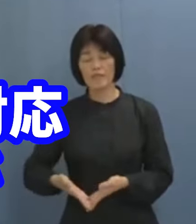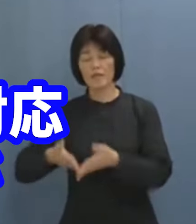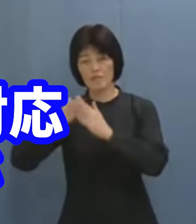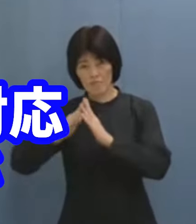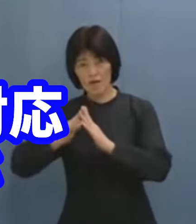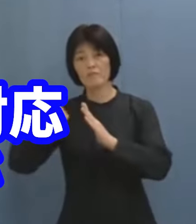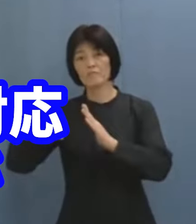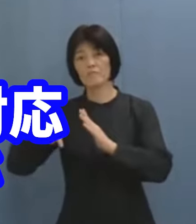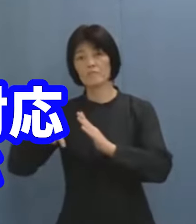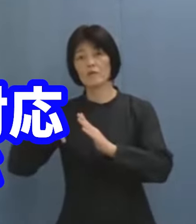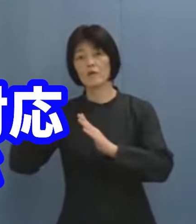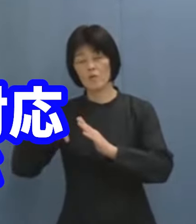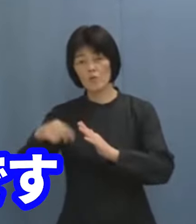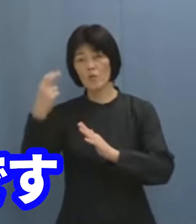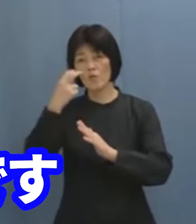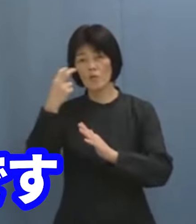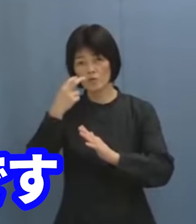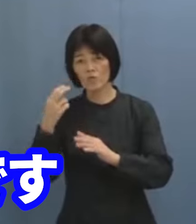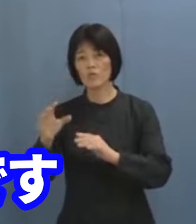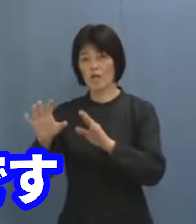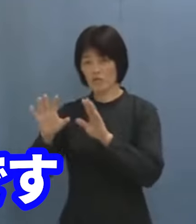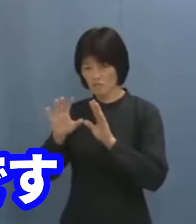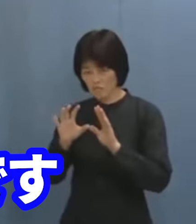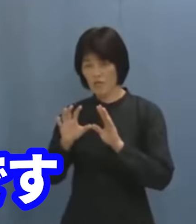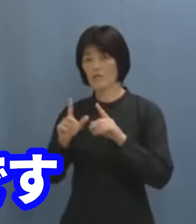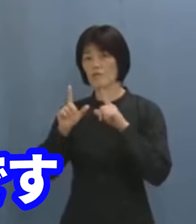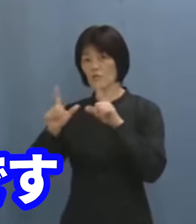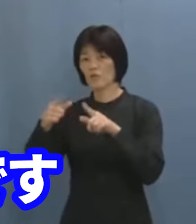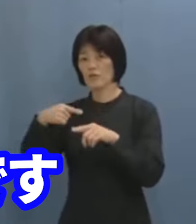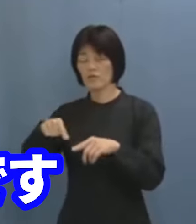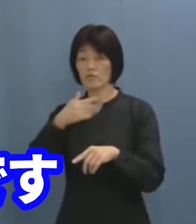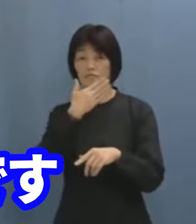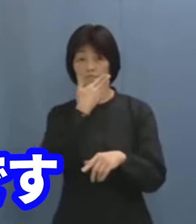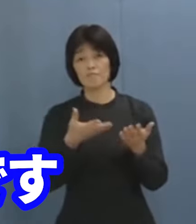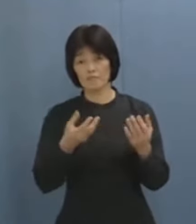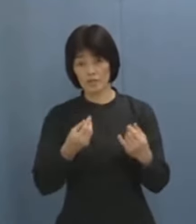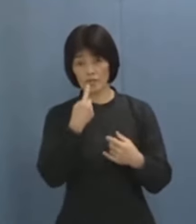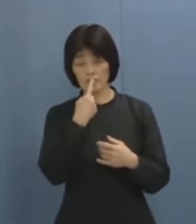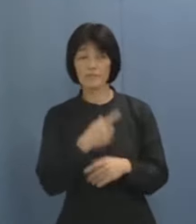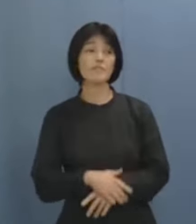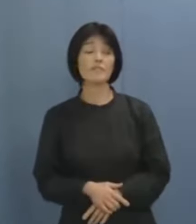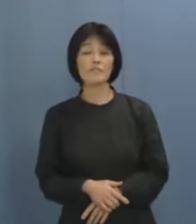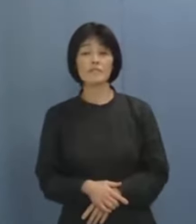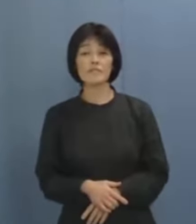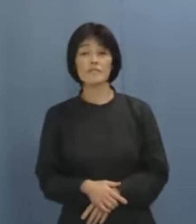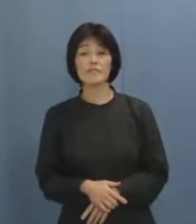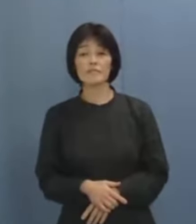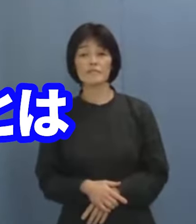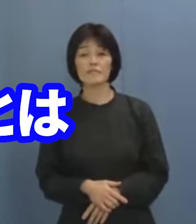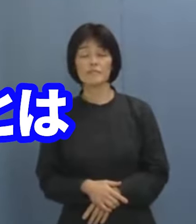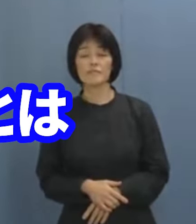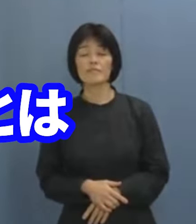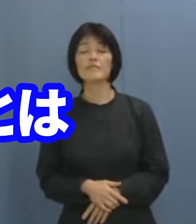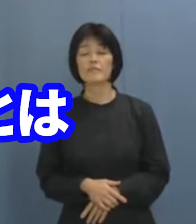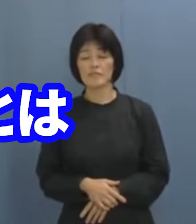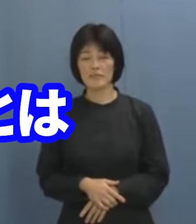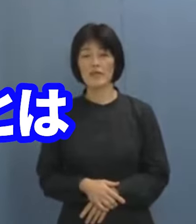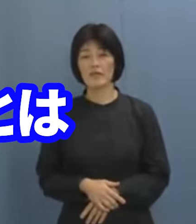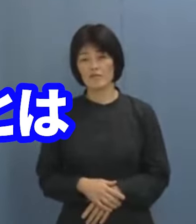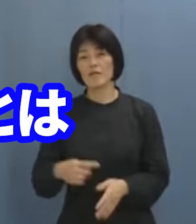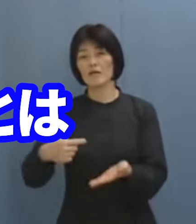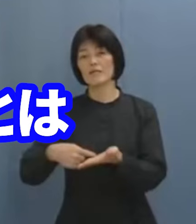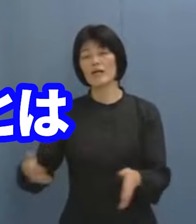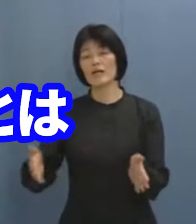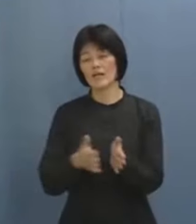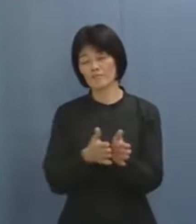してしっかり対応していくということが大事だということを申し上げたということです。この間いろんな今ご指摘いただいたこと